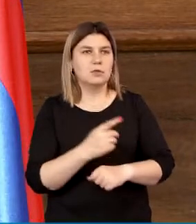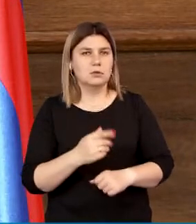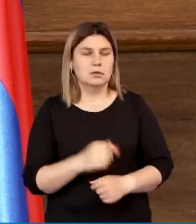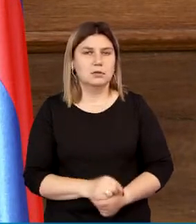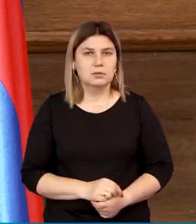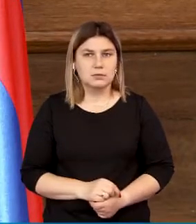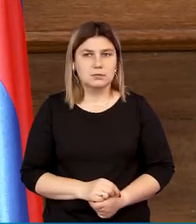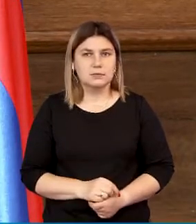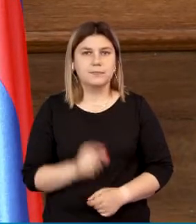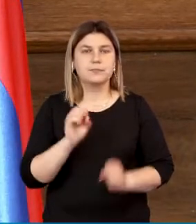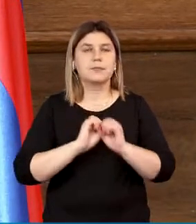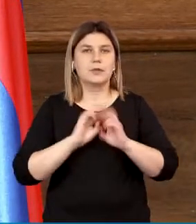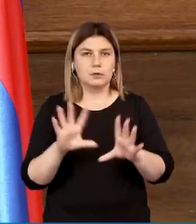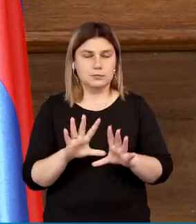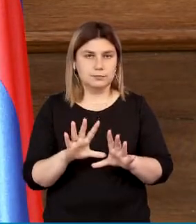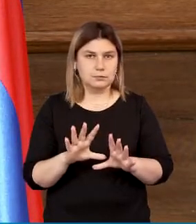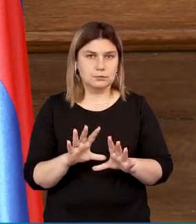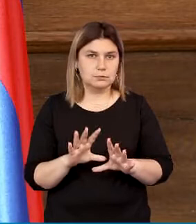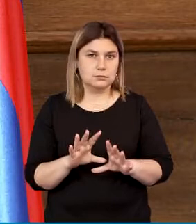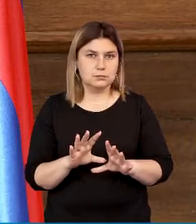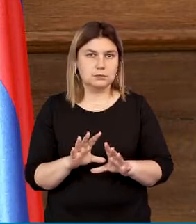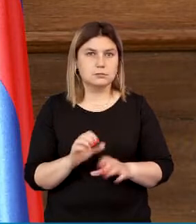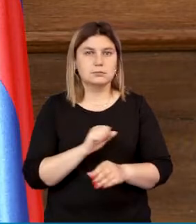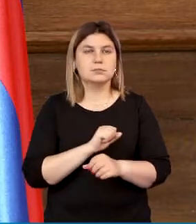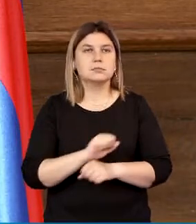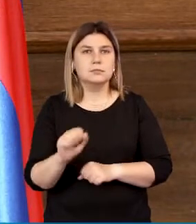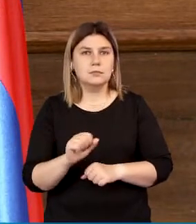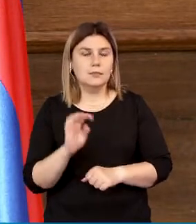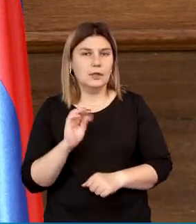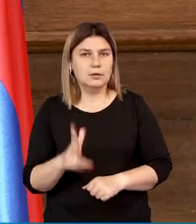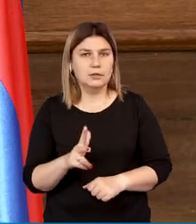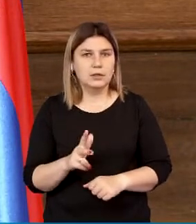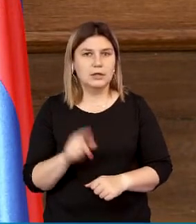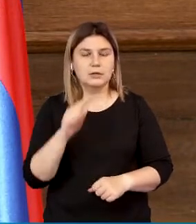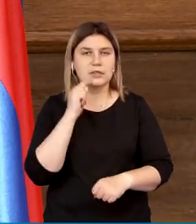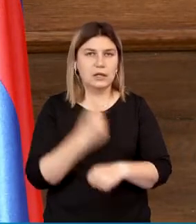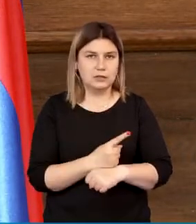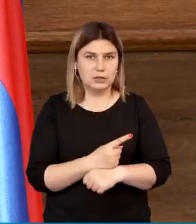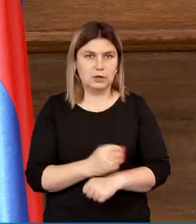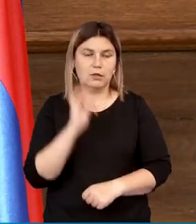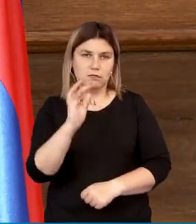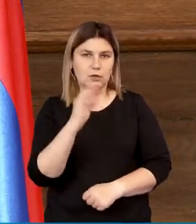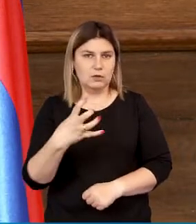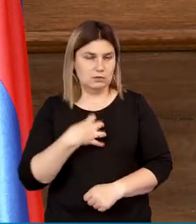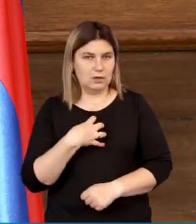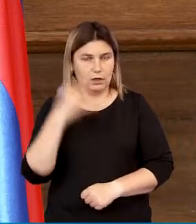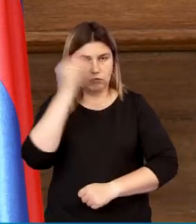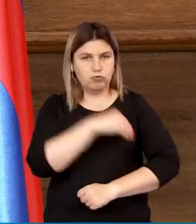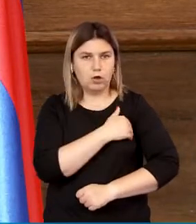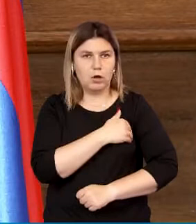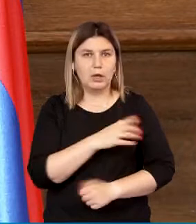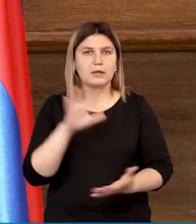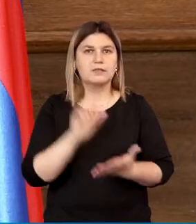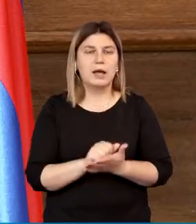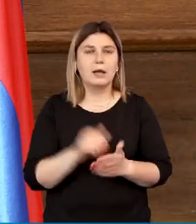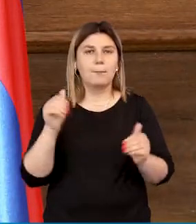Kamilo, oczywiście jest tak, że te decyzje są w rękach dyrektorów szkół, natomiast zajęcia mogą